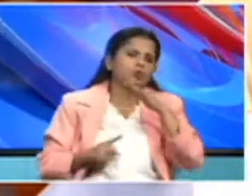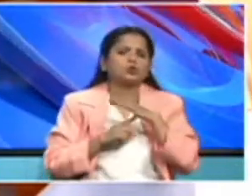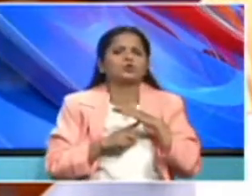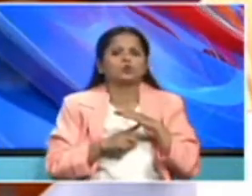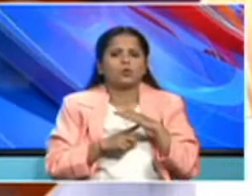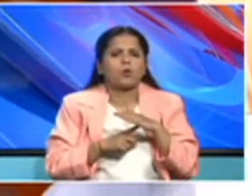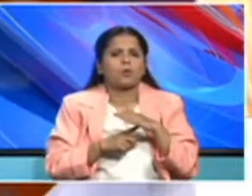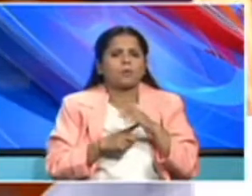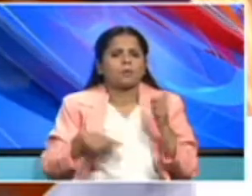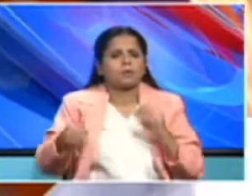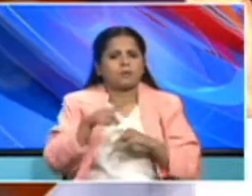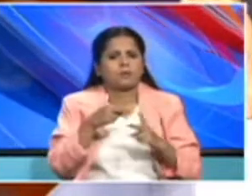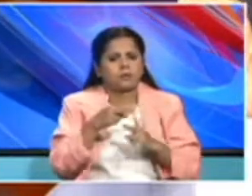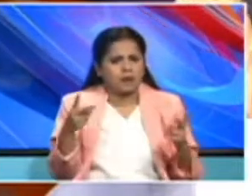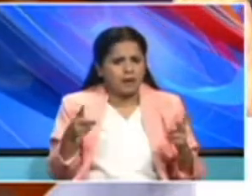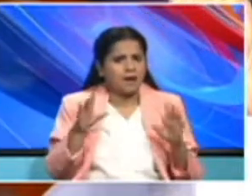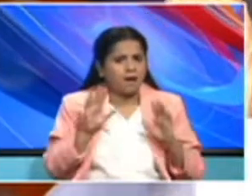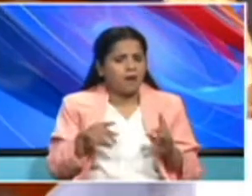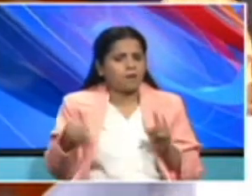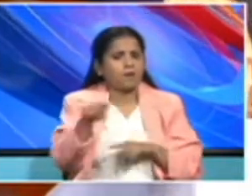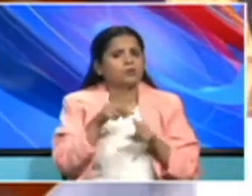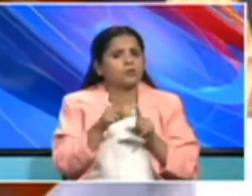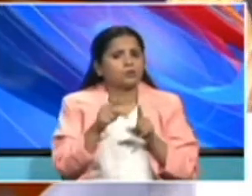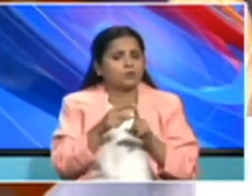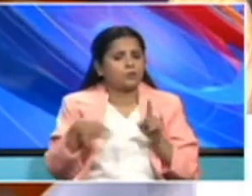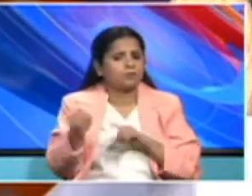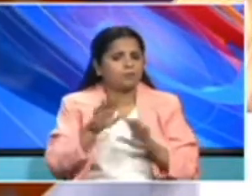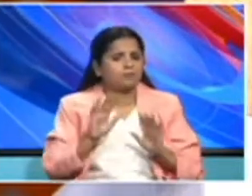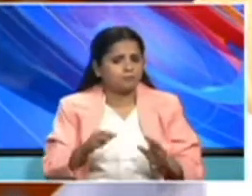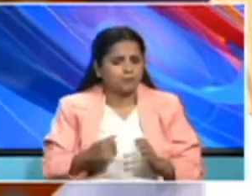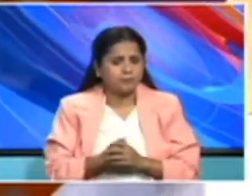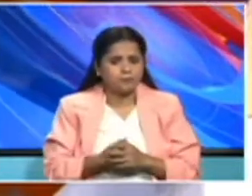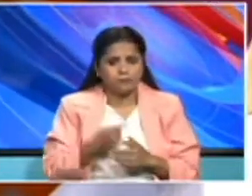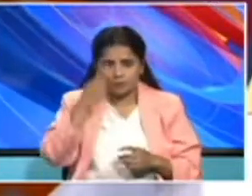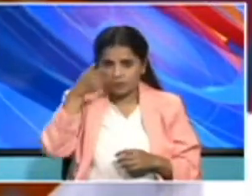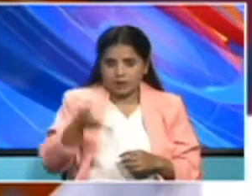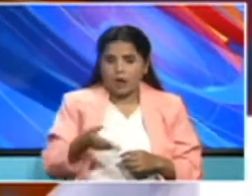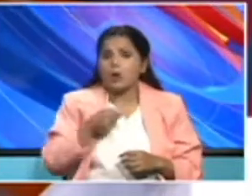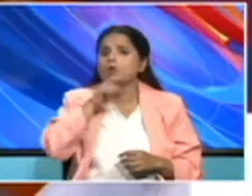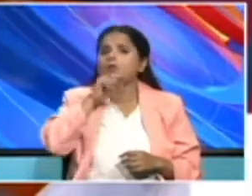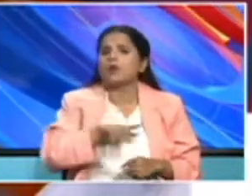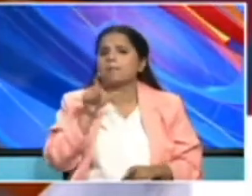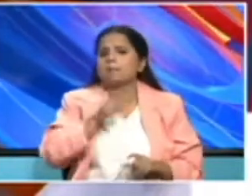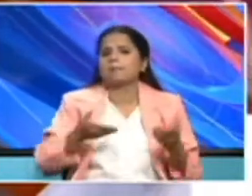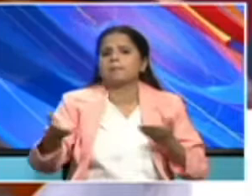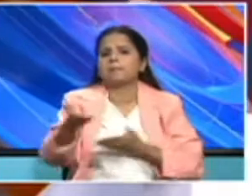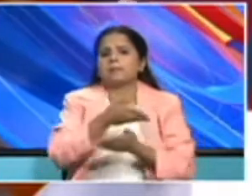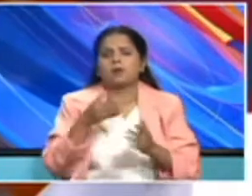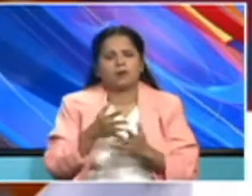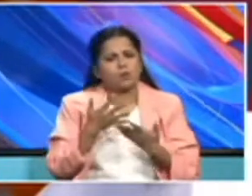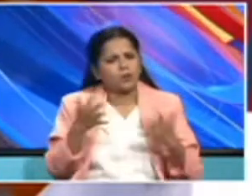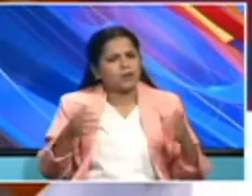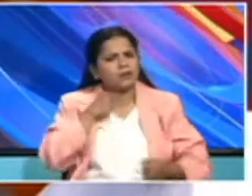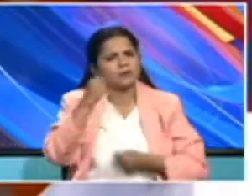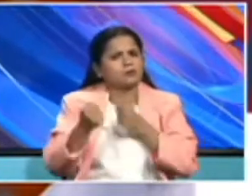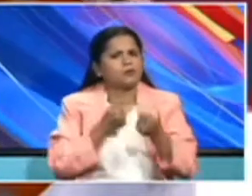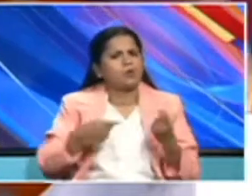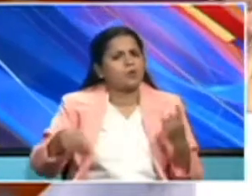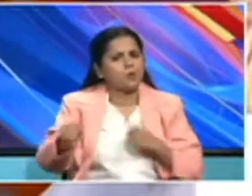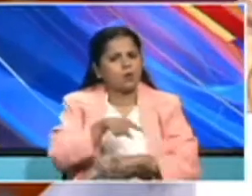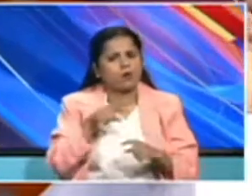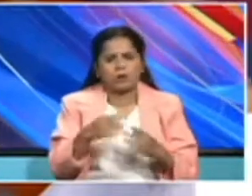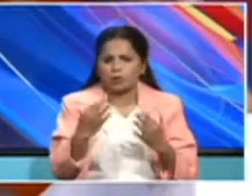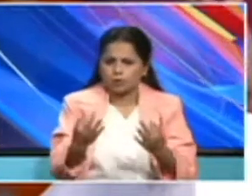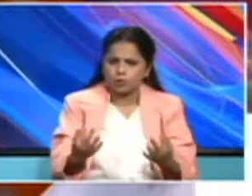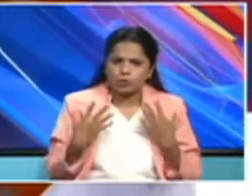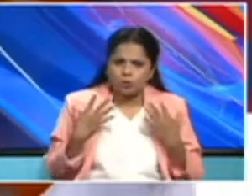टॉप्स एक बड़ी भूमिका निभा रहा है। आज हमारे युवा हर खेल में